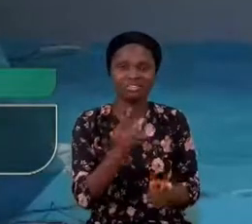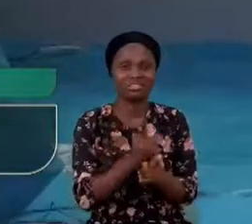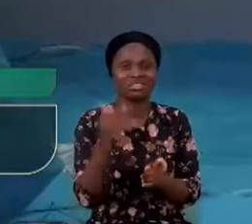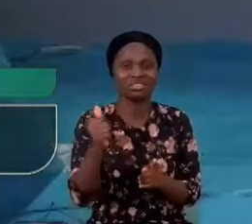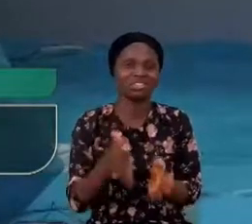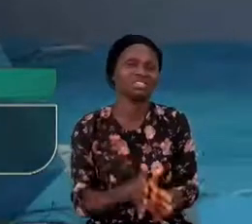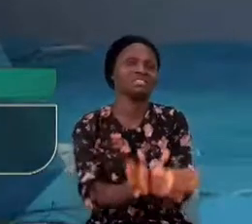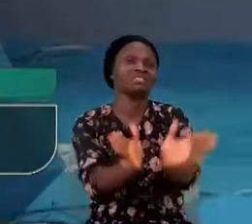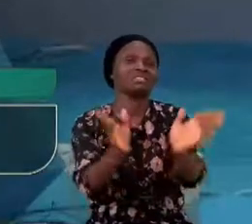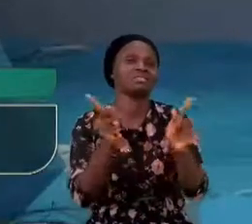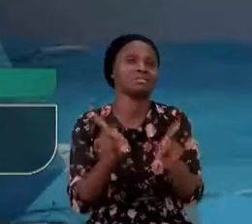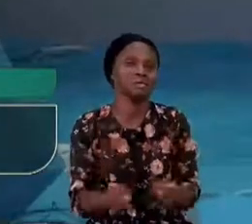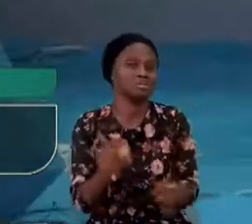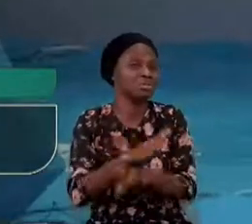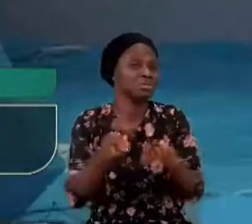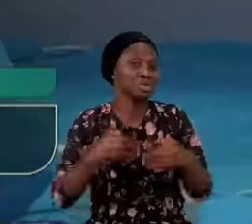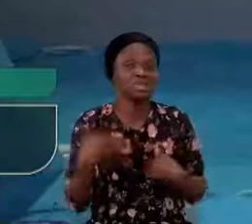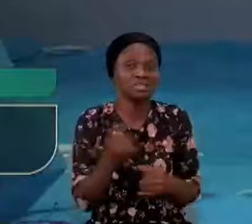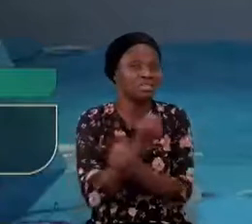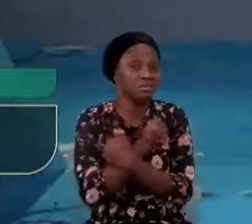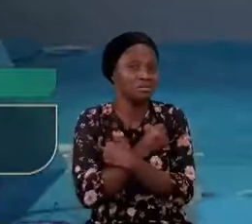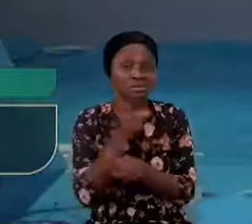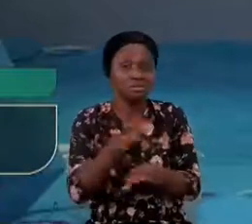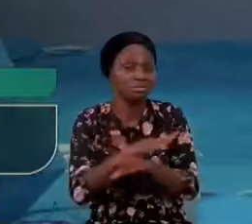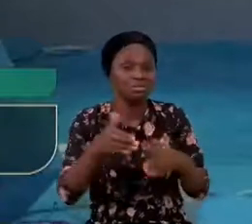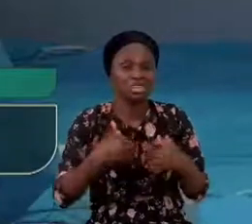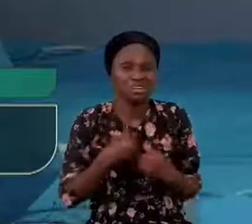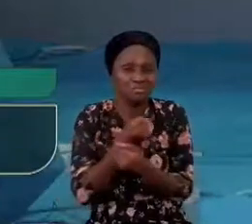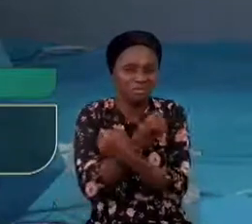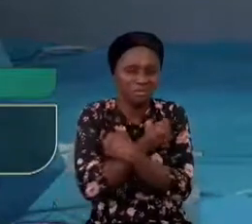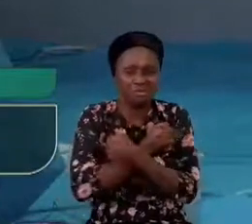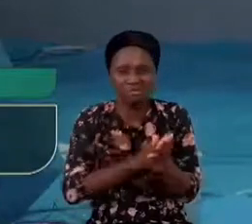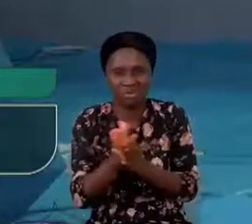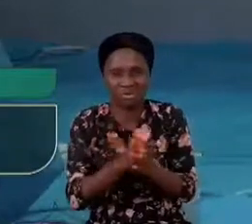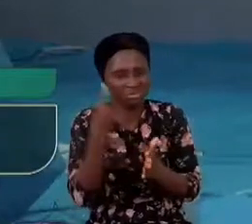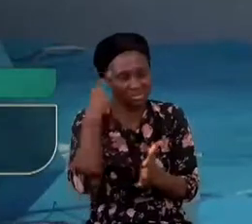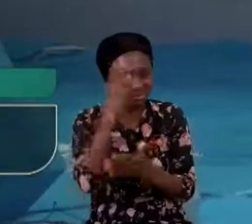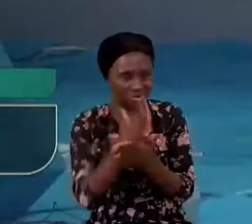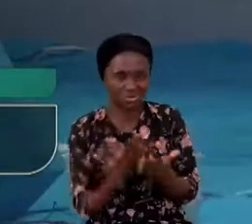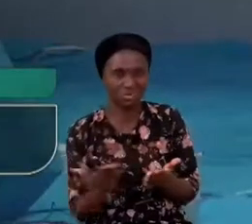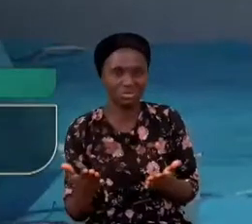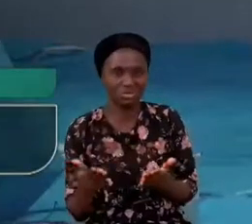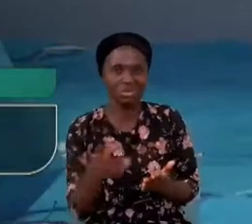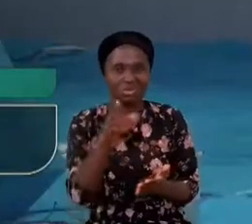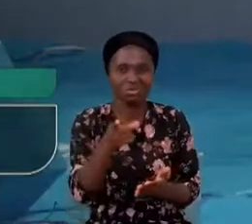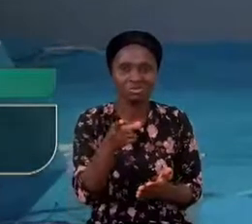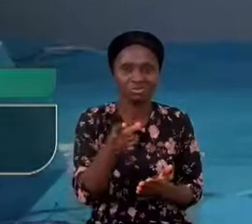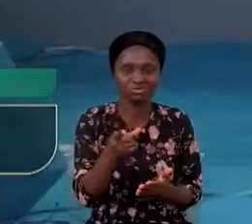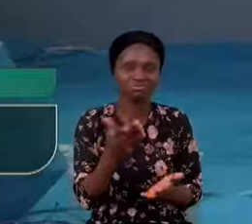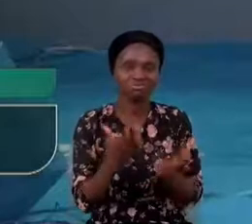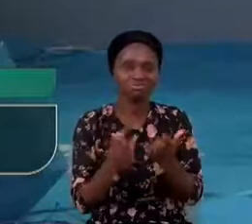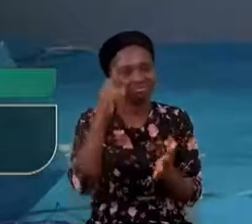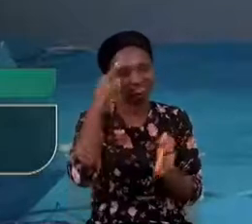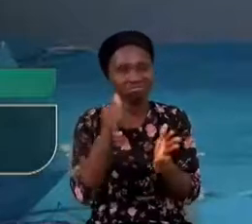chose. Oh, ça c'est bon. D'accord, les autres peuvent faire ça. Mais nous n'avons pas d'amour pour la chose. Nous n'avons pas la passion pour la